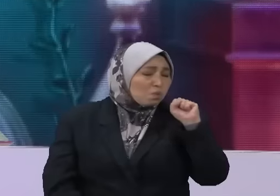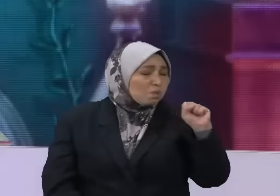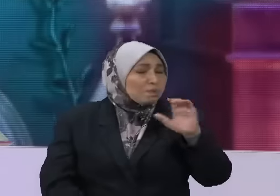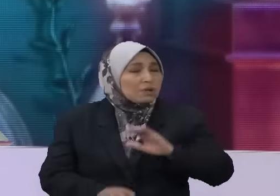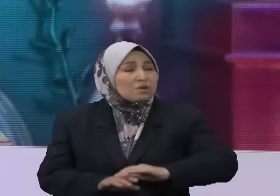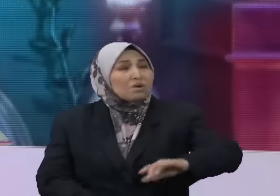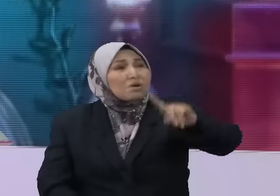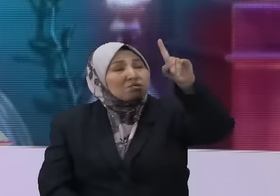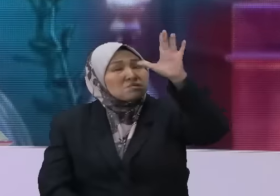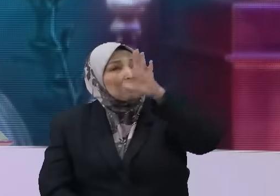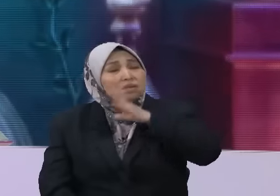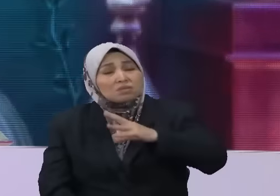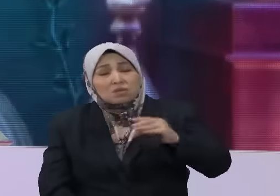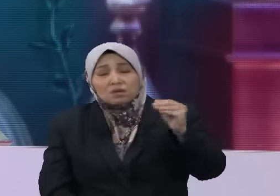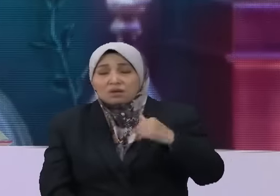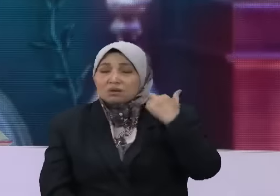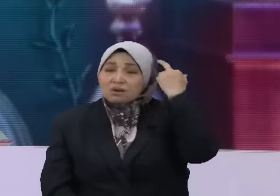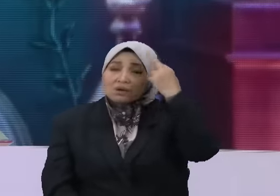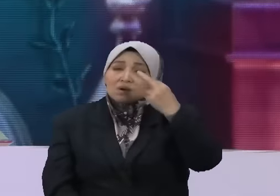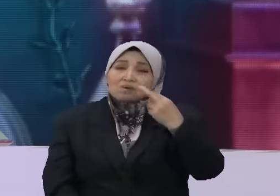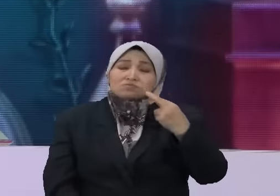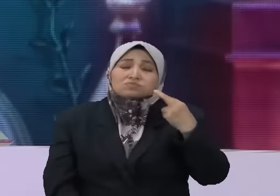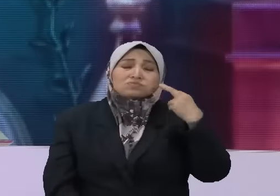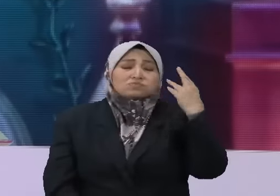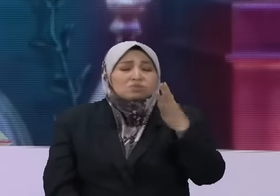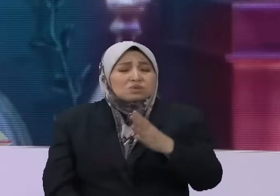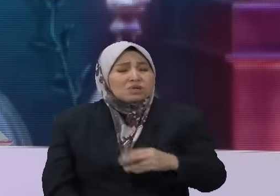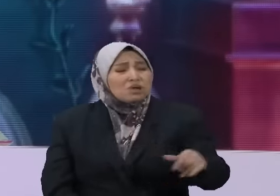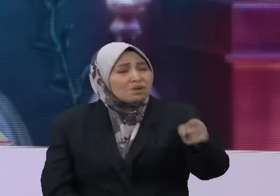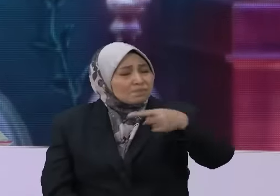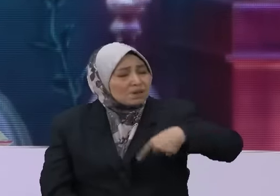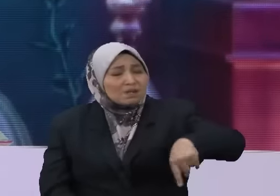ahi wa rasulihi